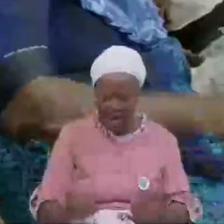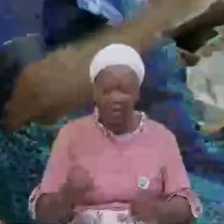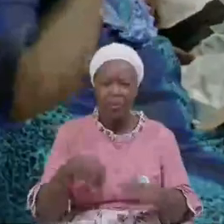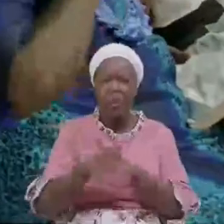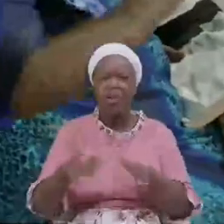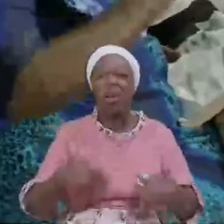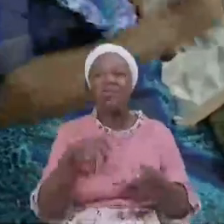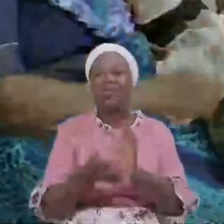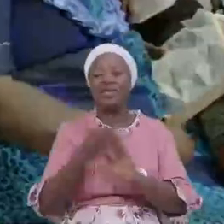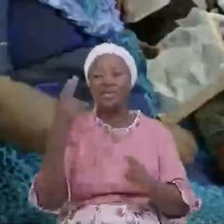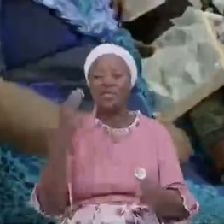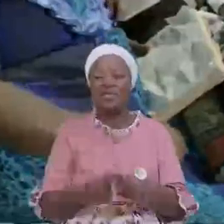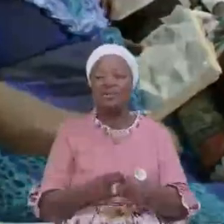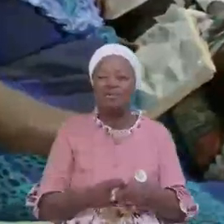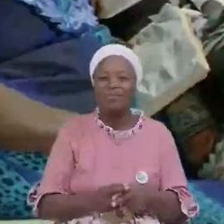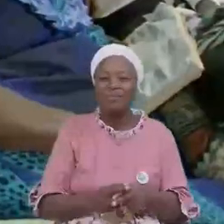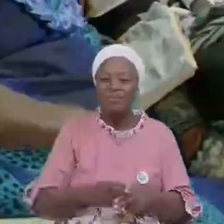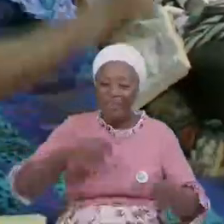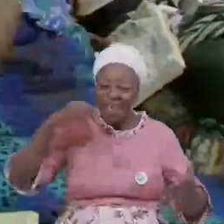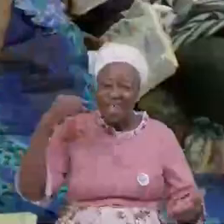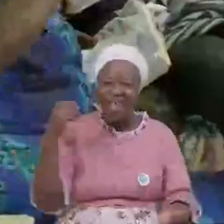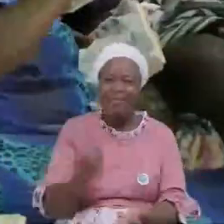vie. Amen.